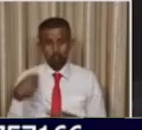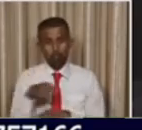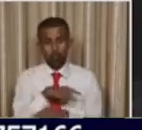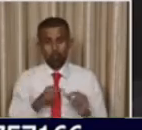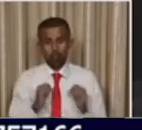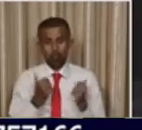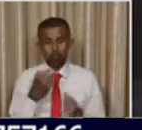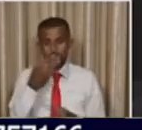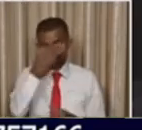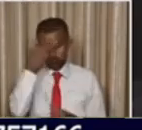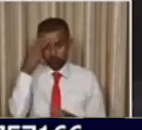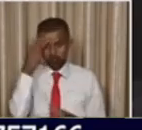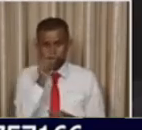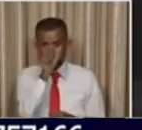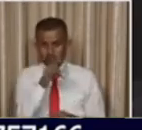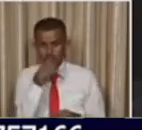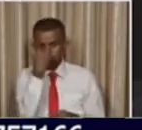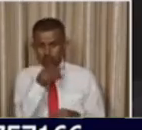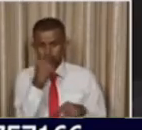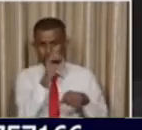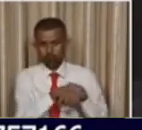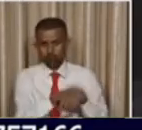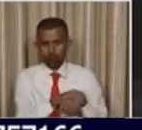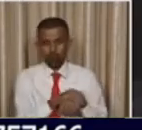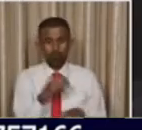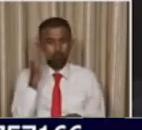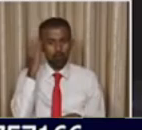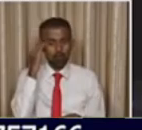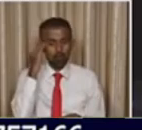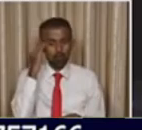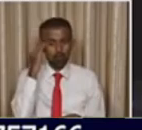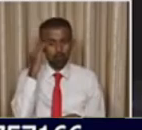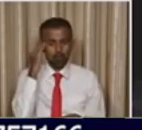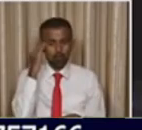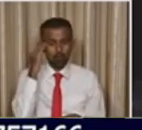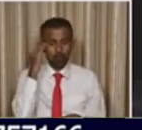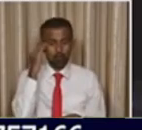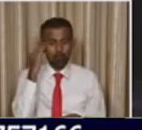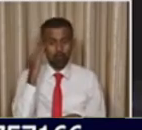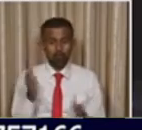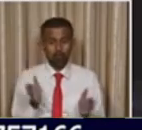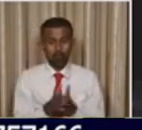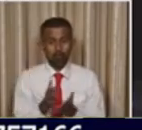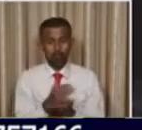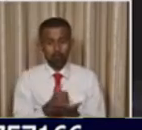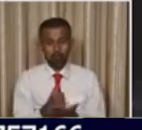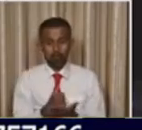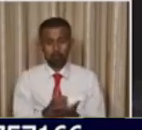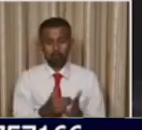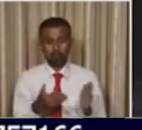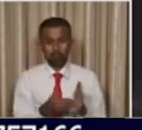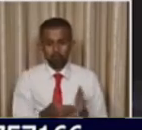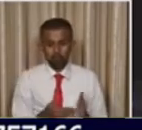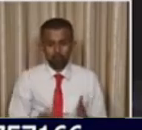அடையாளப்படுத்தப்பட்டு அவர்களுடைய வீடுகள் கொள்ளையடிக்கப்பட்டு பெண்கள் வெள்ளுறவுக்குள்ளாக்கப்பட்டு சொத்துக்கள் கொள்ளையடிக்கப்பட்டு படுகொலைகள் இடம்பெற்றது. ஆகவே இந்த